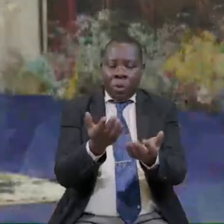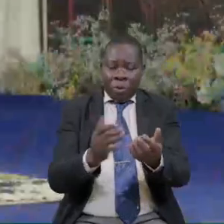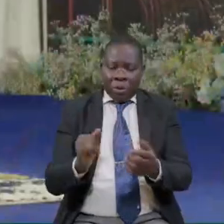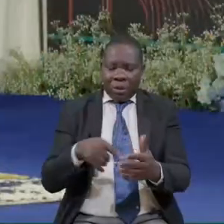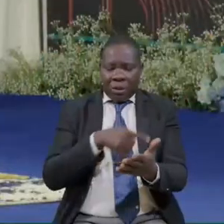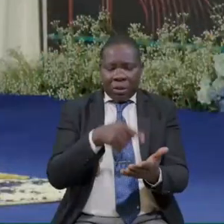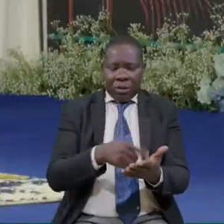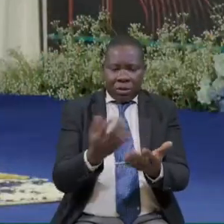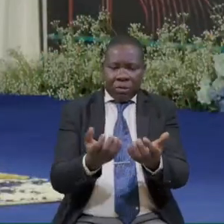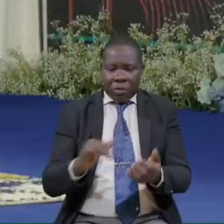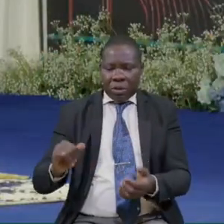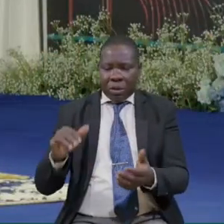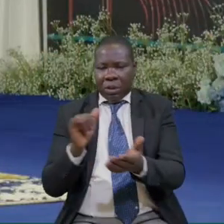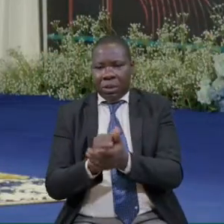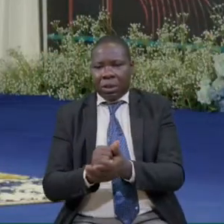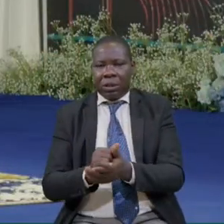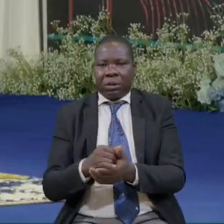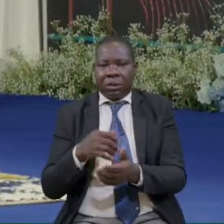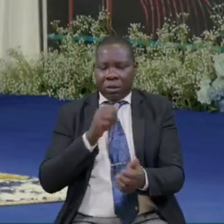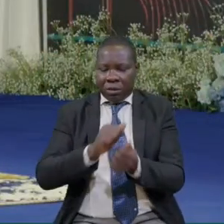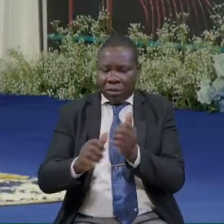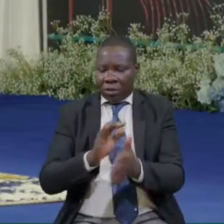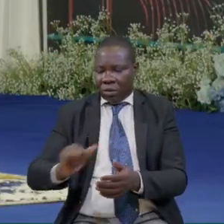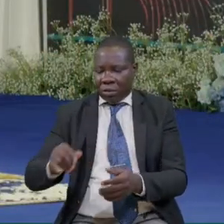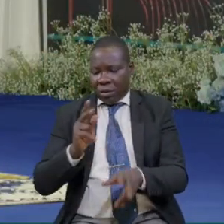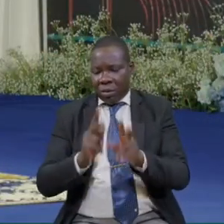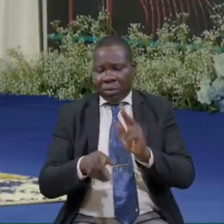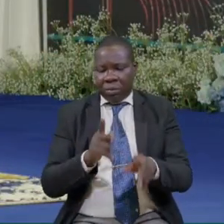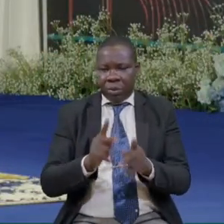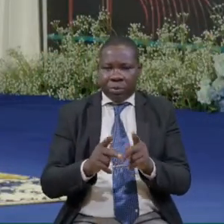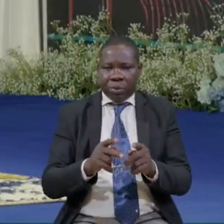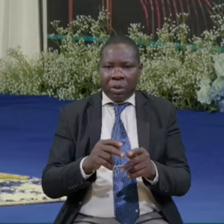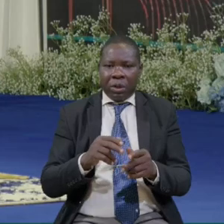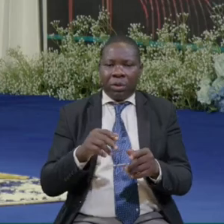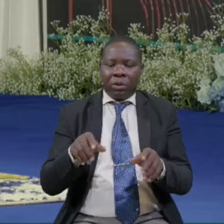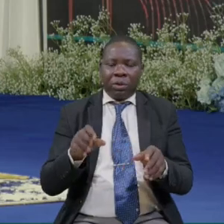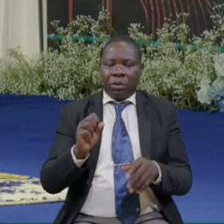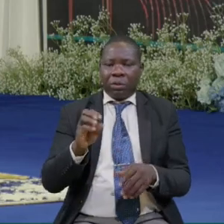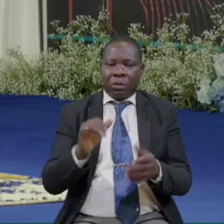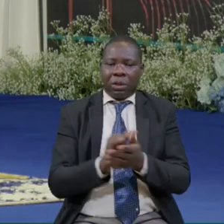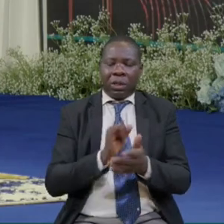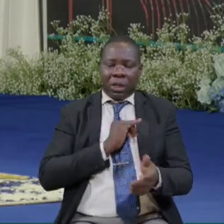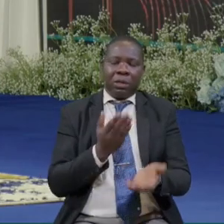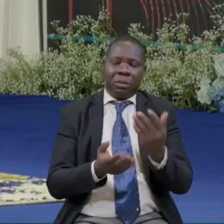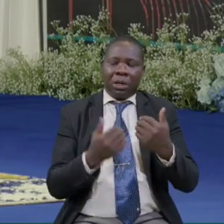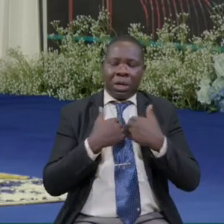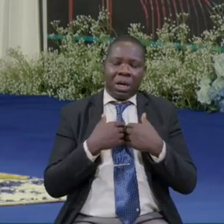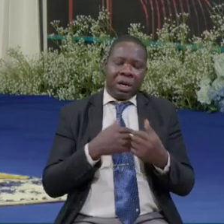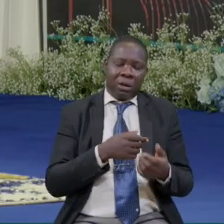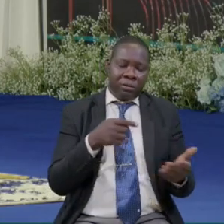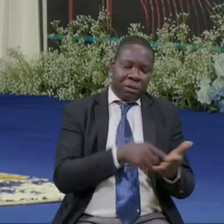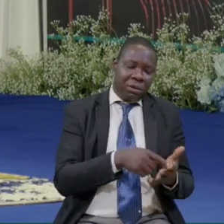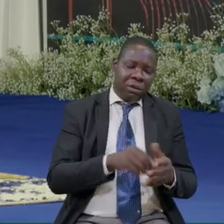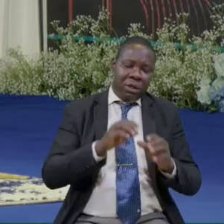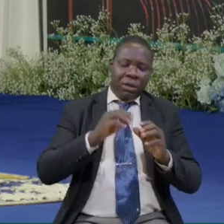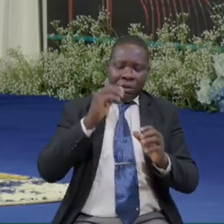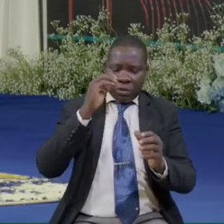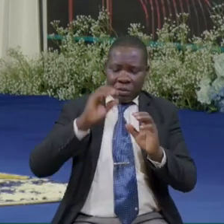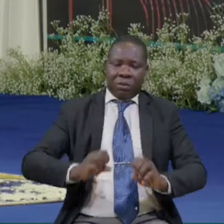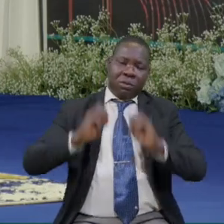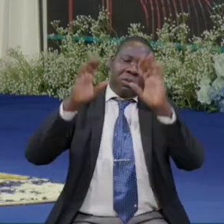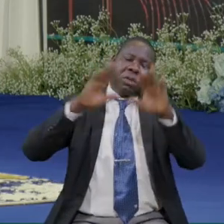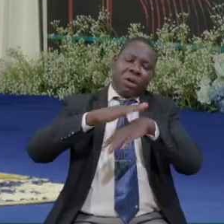cela, en détruisant les gens, pour que je puisse avoir ceci, abandonner tout cela,